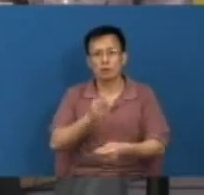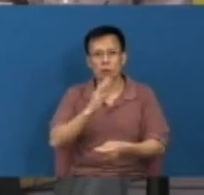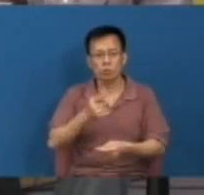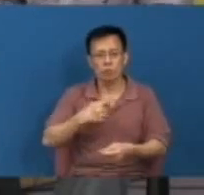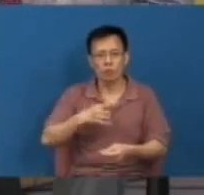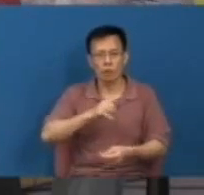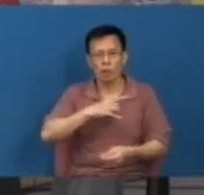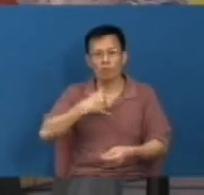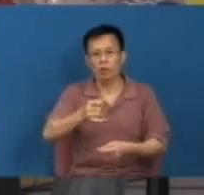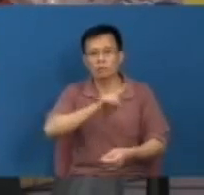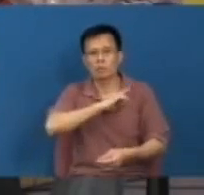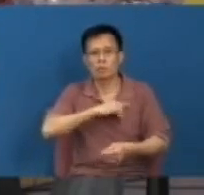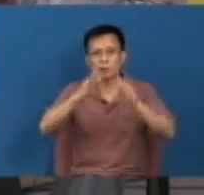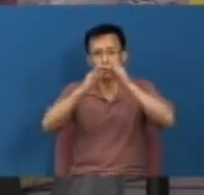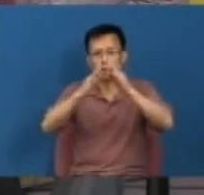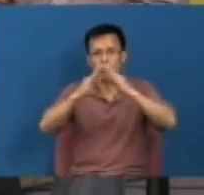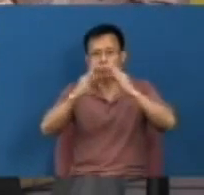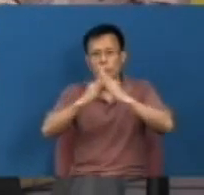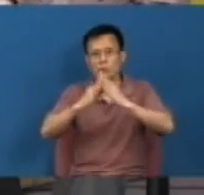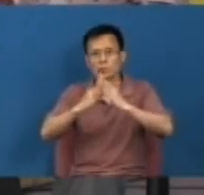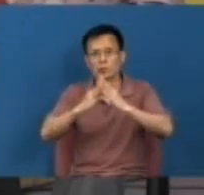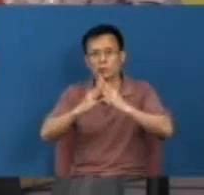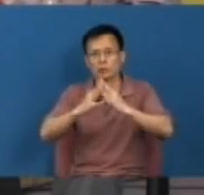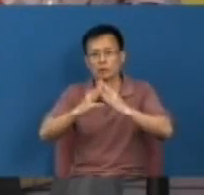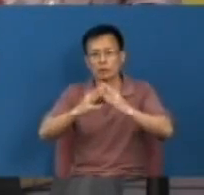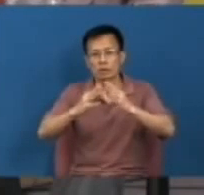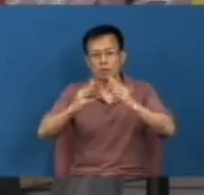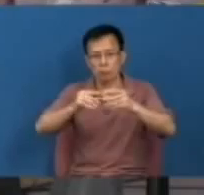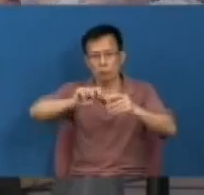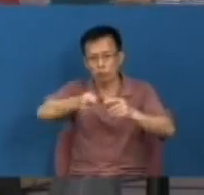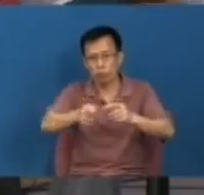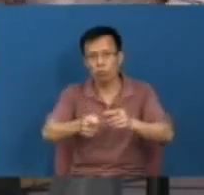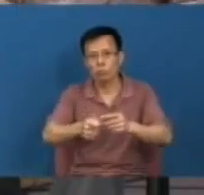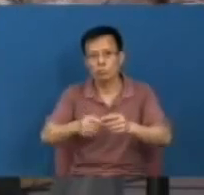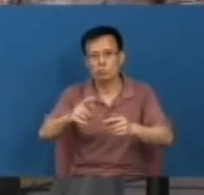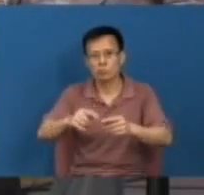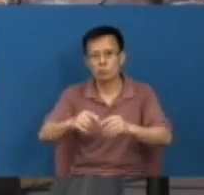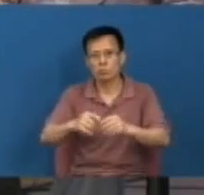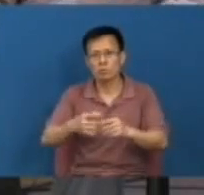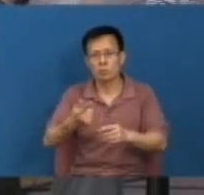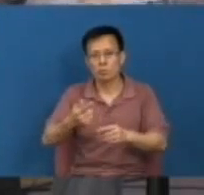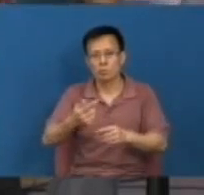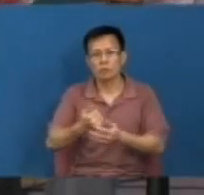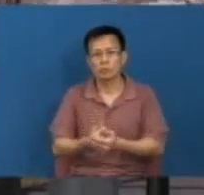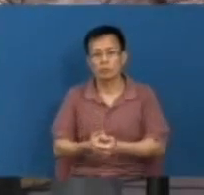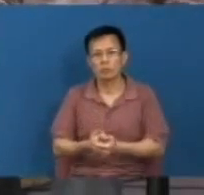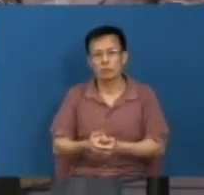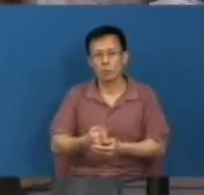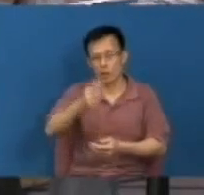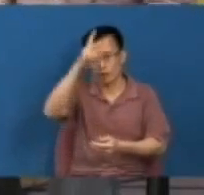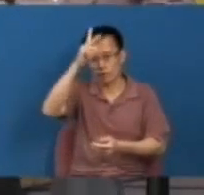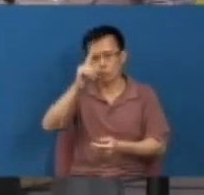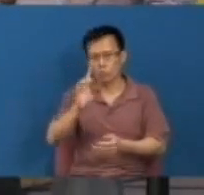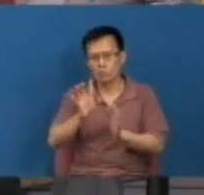突然間有一天發覺， 所以我覺得首先，如果嗰位張先生唔知點解同市建局或者同呢個地政署有咩